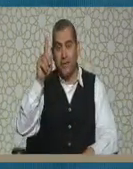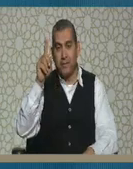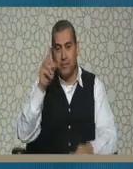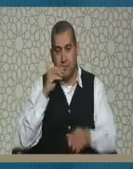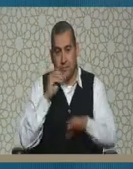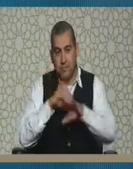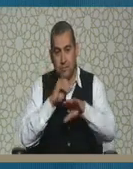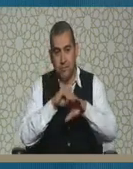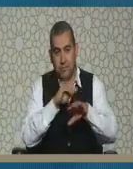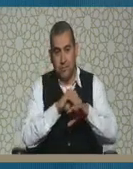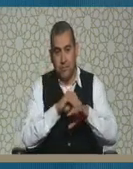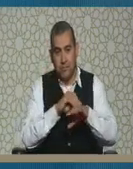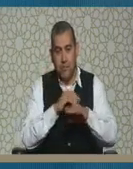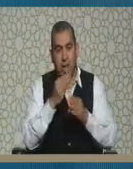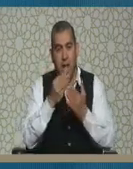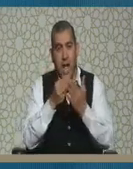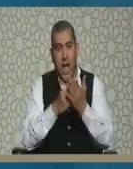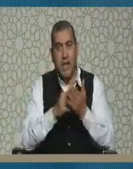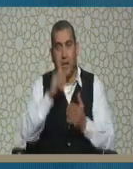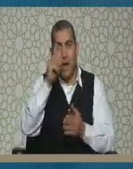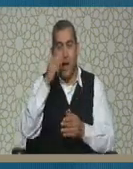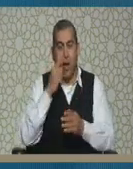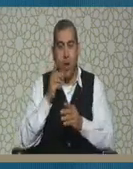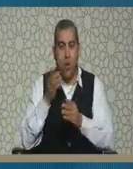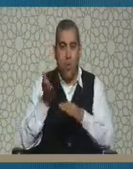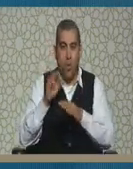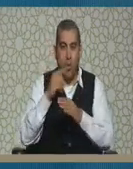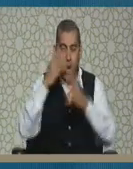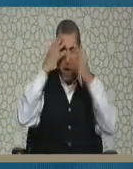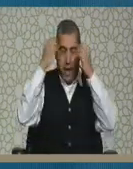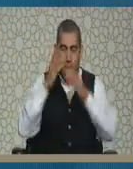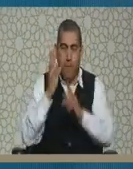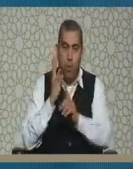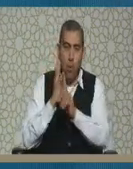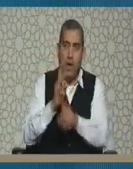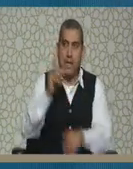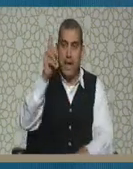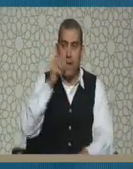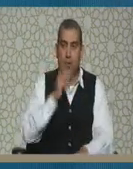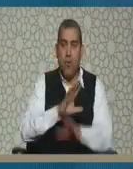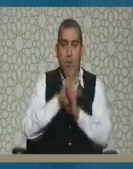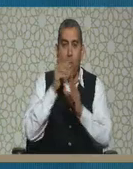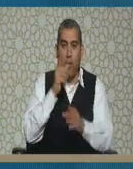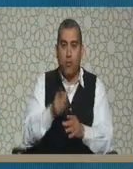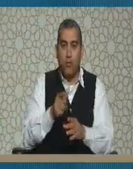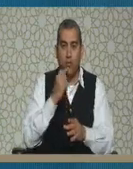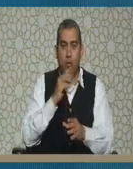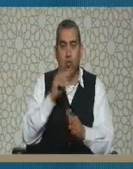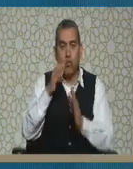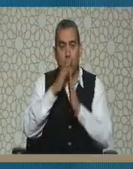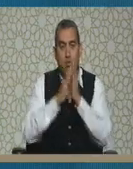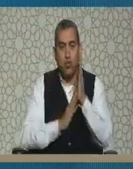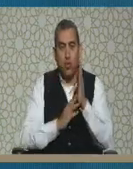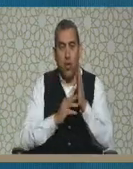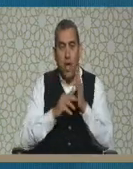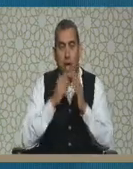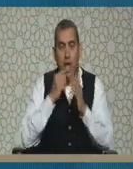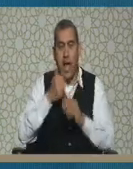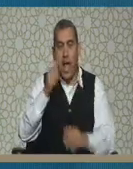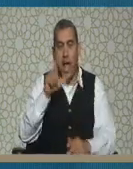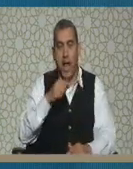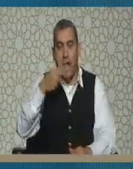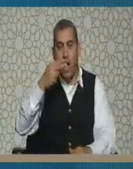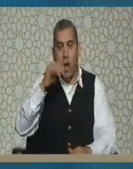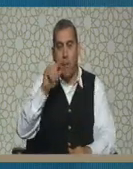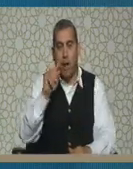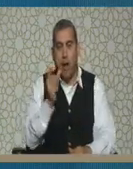بحسبي الله ونعم الوكيل علشان نواجه المشاكل فقال في سوره في سوره ال عمران